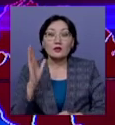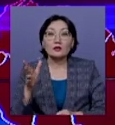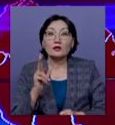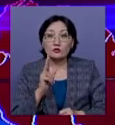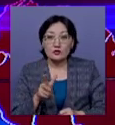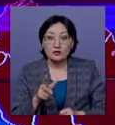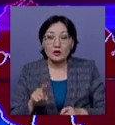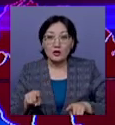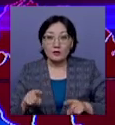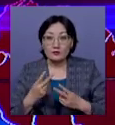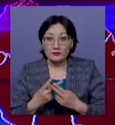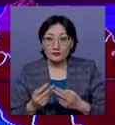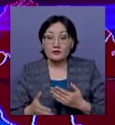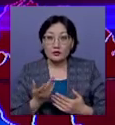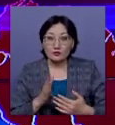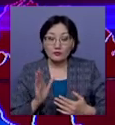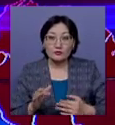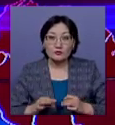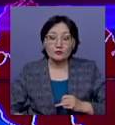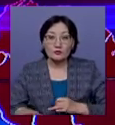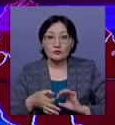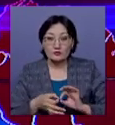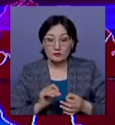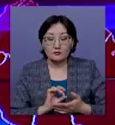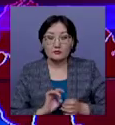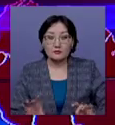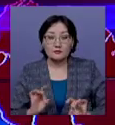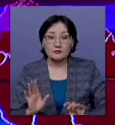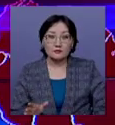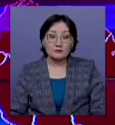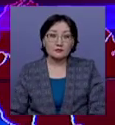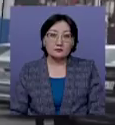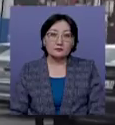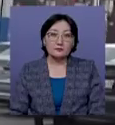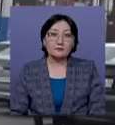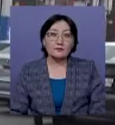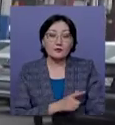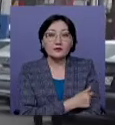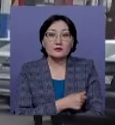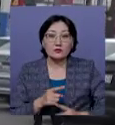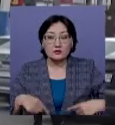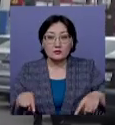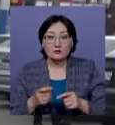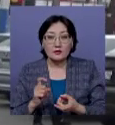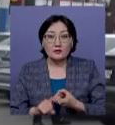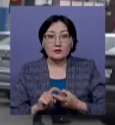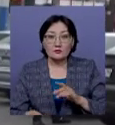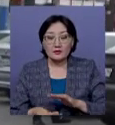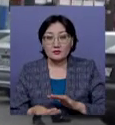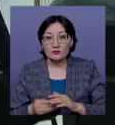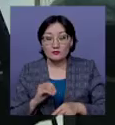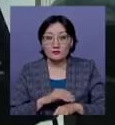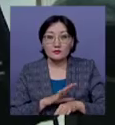жылын тарғапаста өткізеді. Өңірдегі тілшіміз Мерей Байет тарқатсын. Медициналық мекемеге қатысты жемқорлық